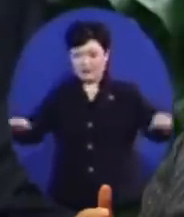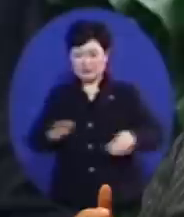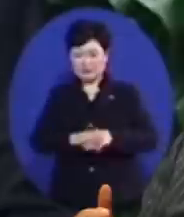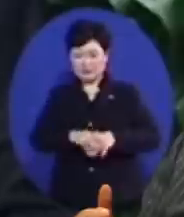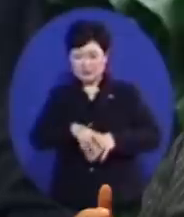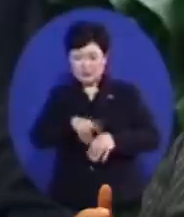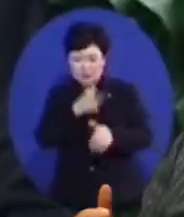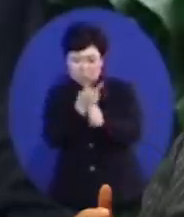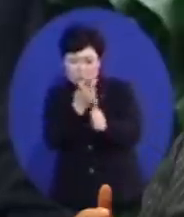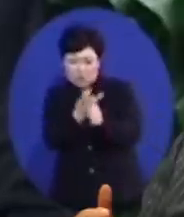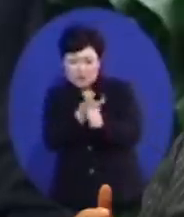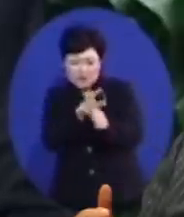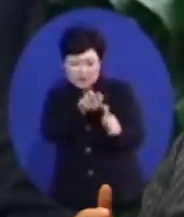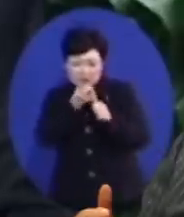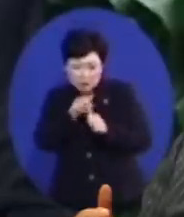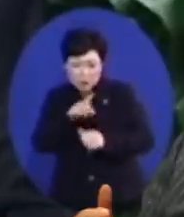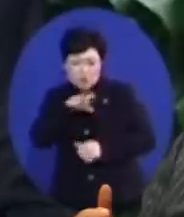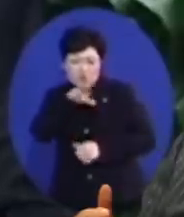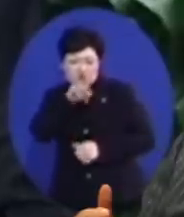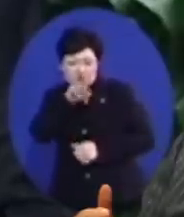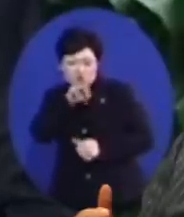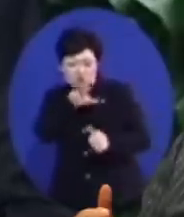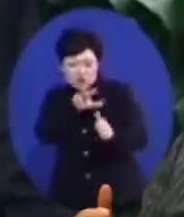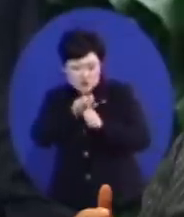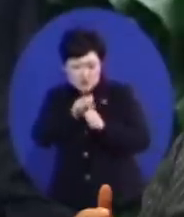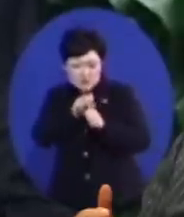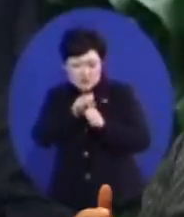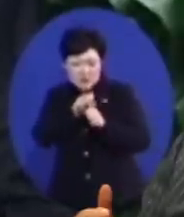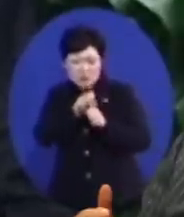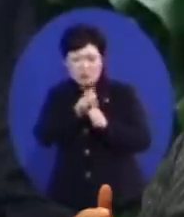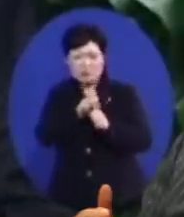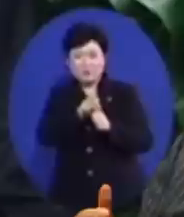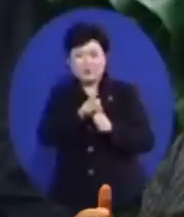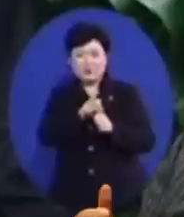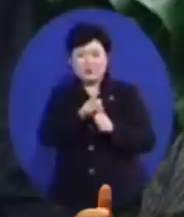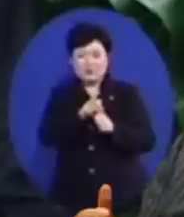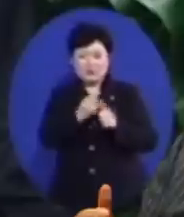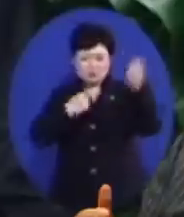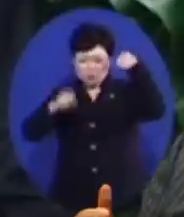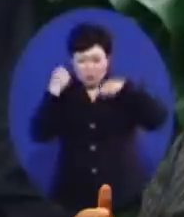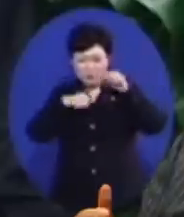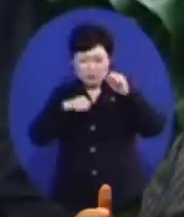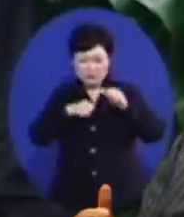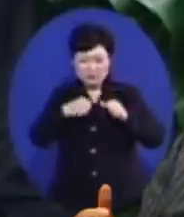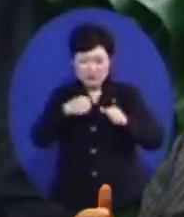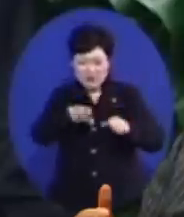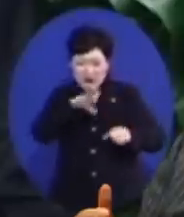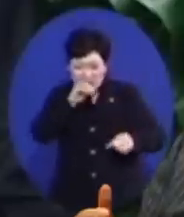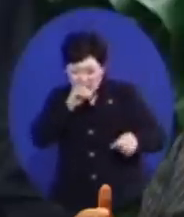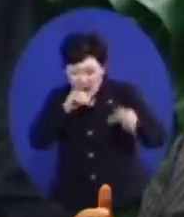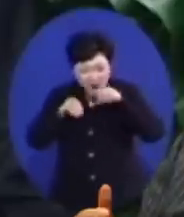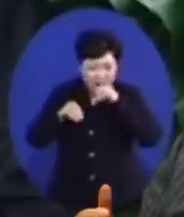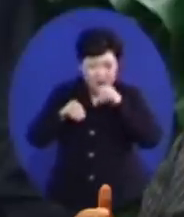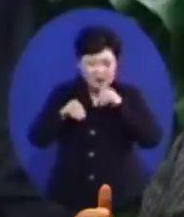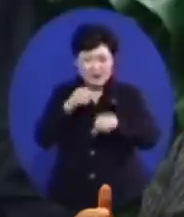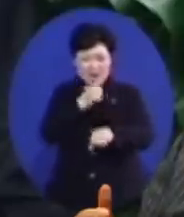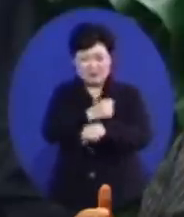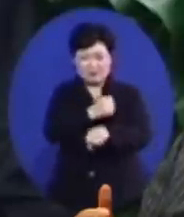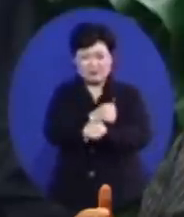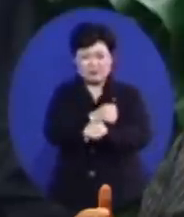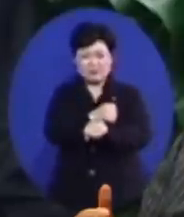토끼를 잡고 쥐 이런 동물들을 잡아서 알맹이는